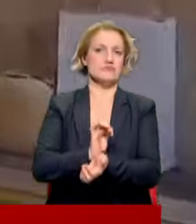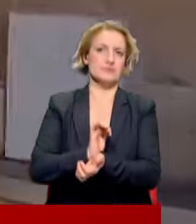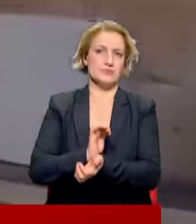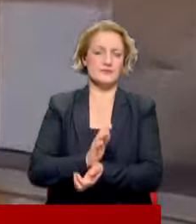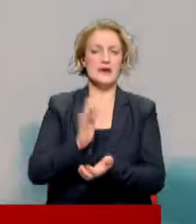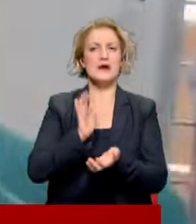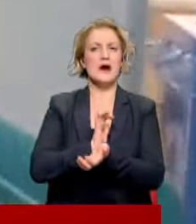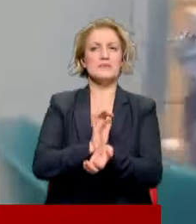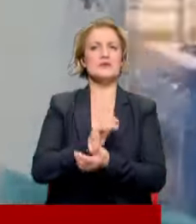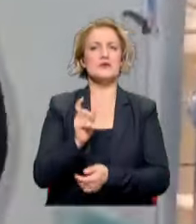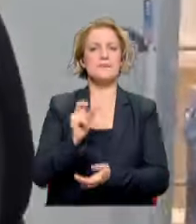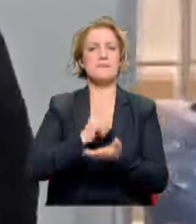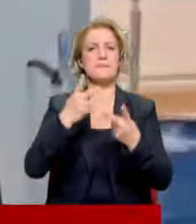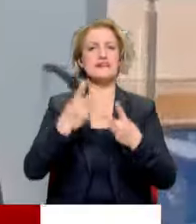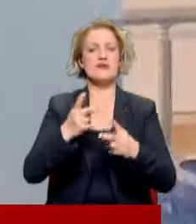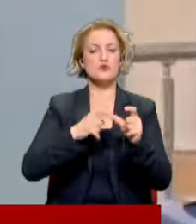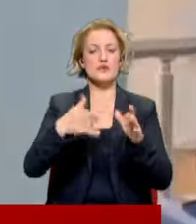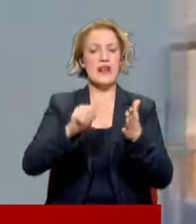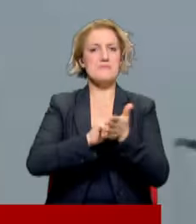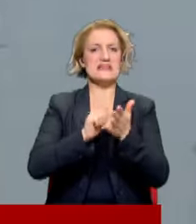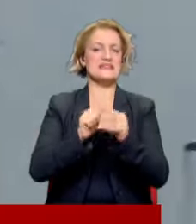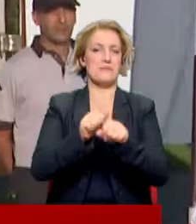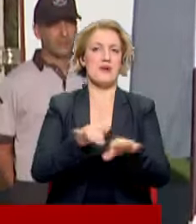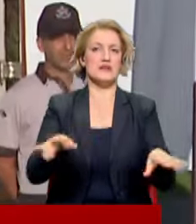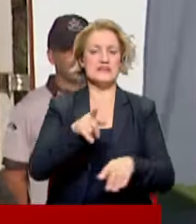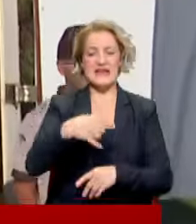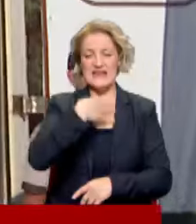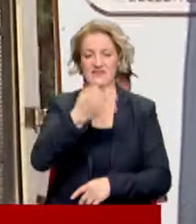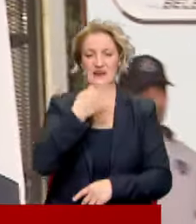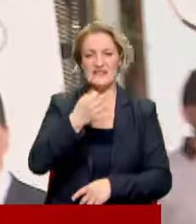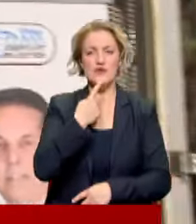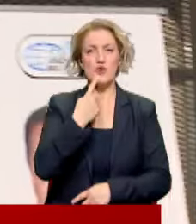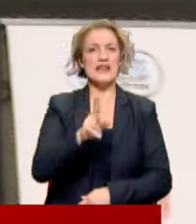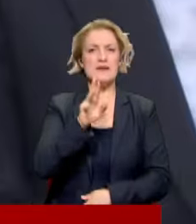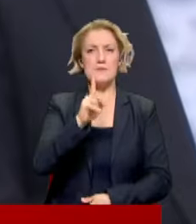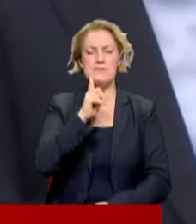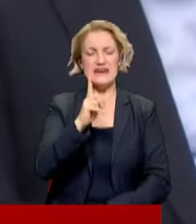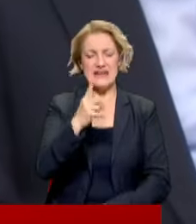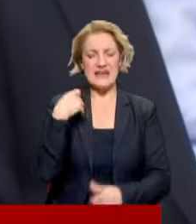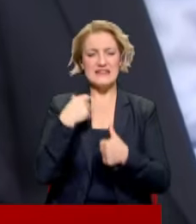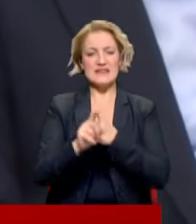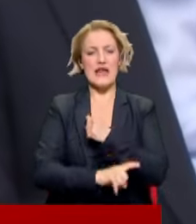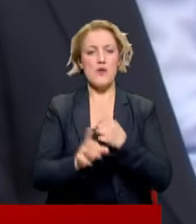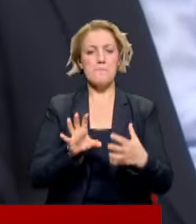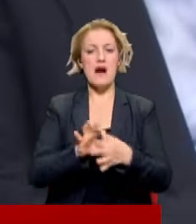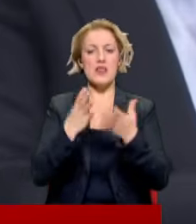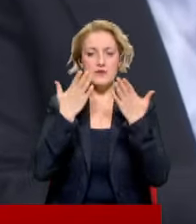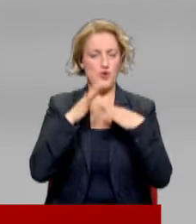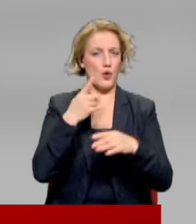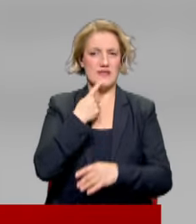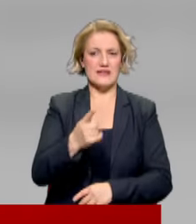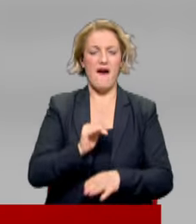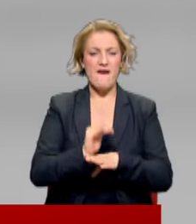Özer. Cezaevinden gönderdiği mesaj sosyal medyasında paylaşıldı. İfadesinde söylediği gibi bir kez daha terörle bağlantım yok